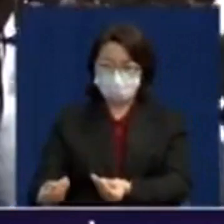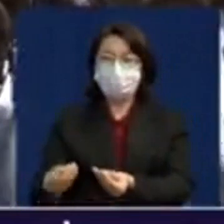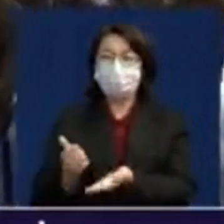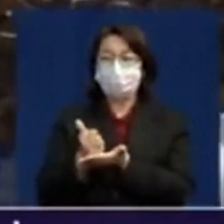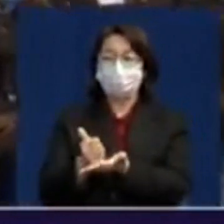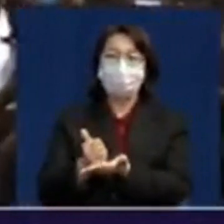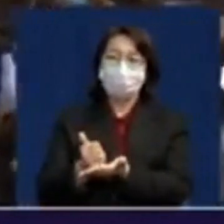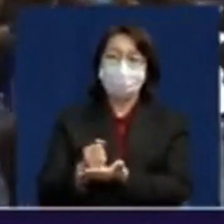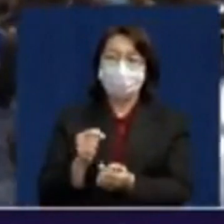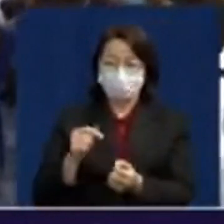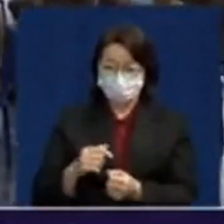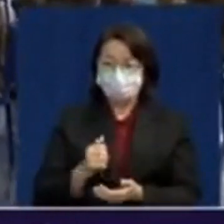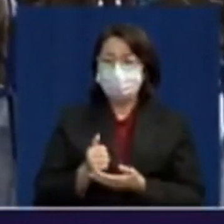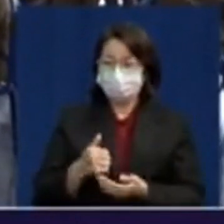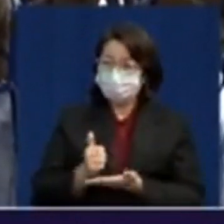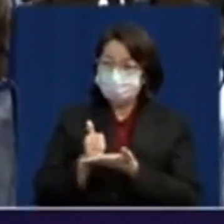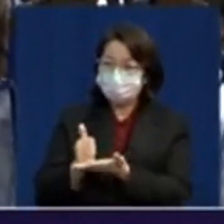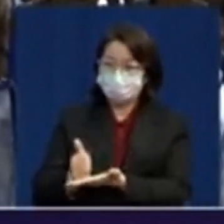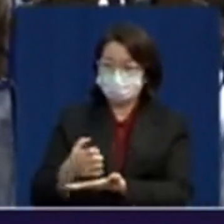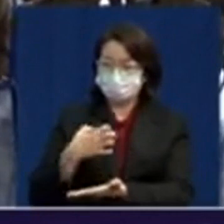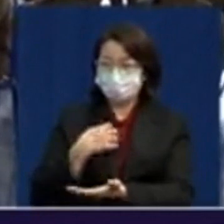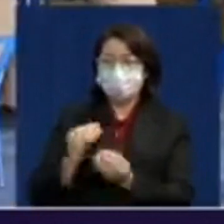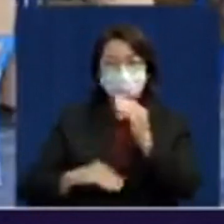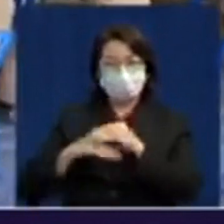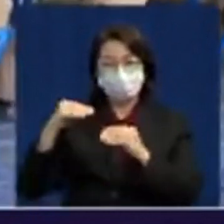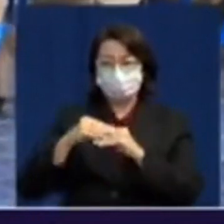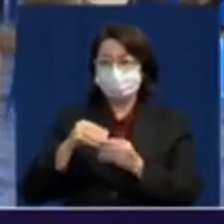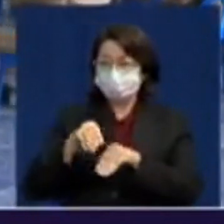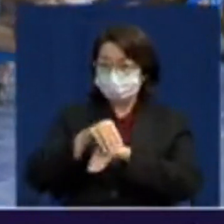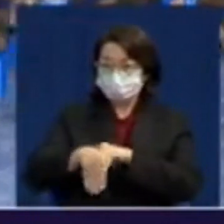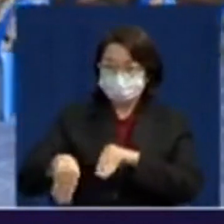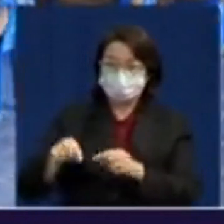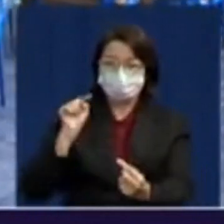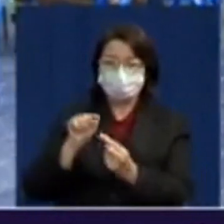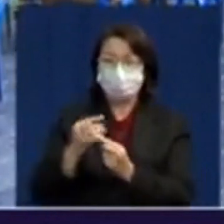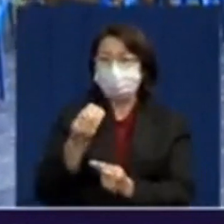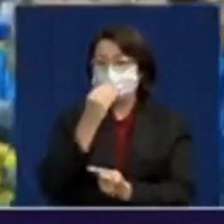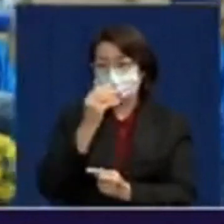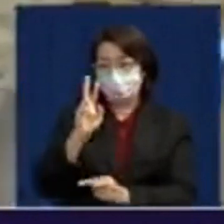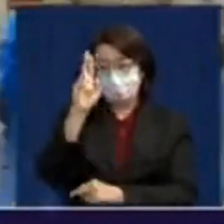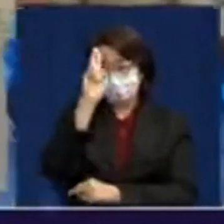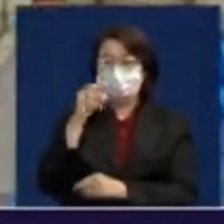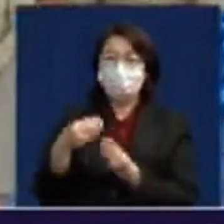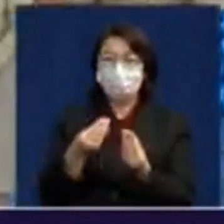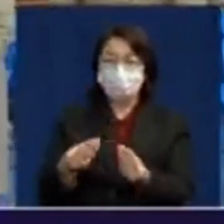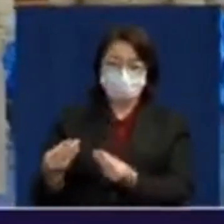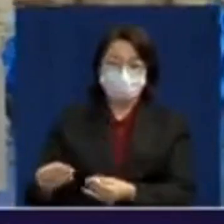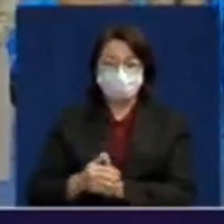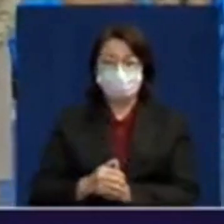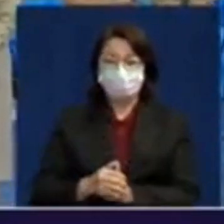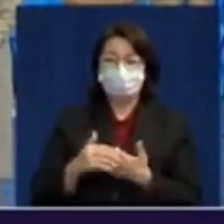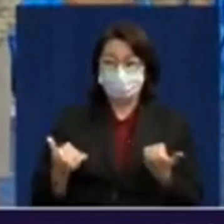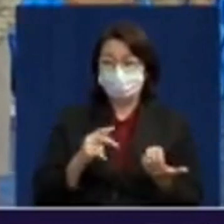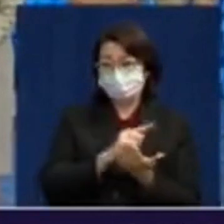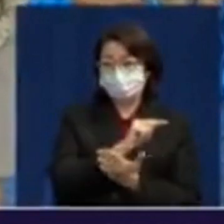าสยามบรมราชกุมารีในการดำเนินโครงการเกษตรเพื่ออาหารกลางวันค่ะ ตามที่สำนักงานเกษตรจังหวัดตาก